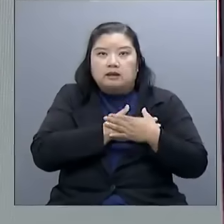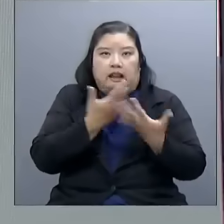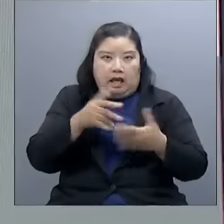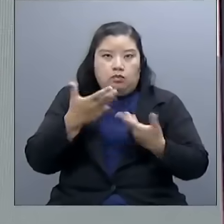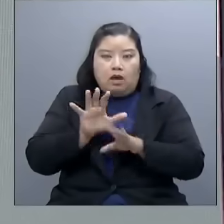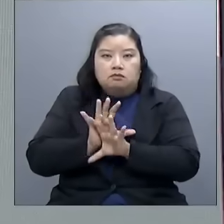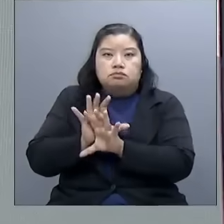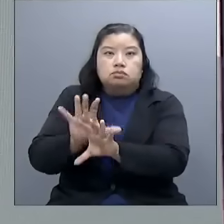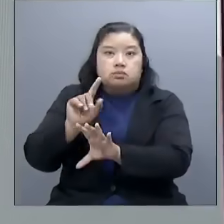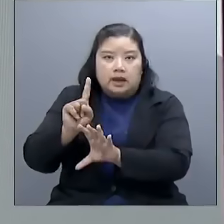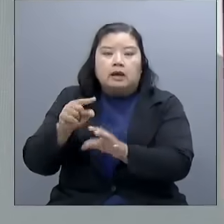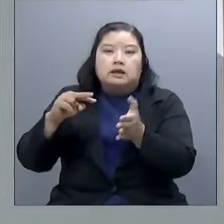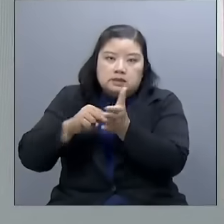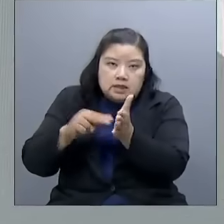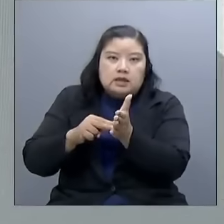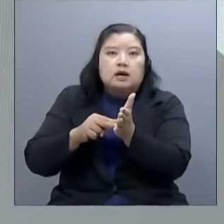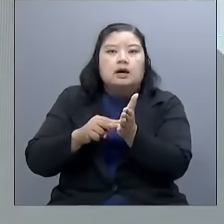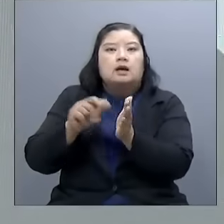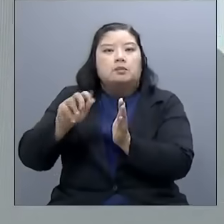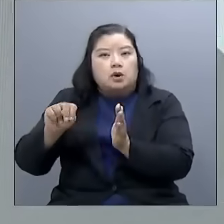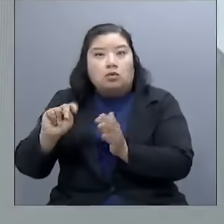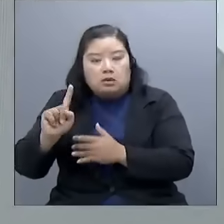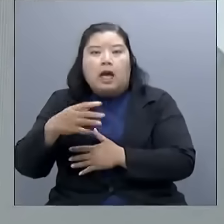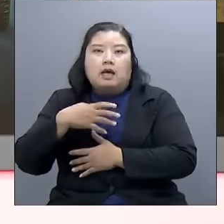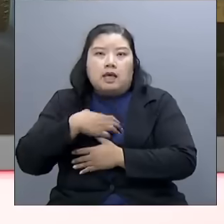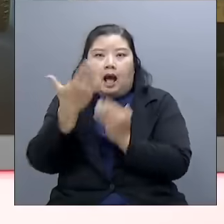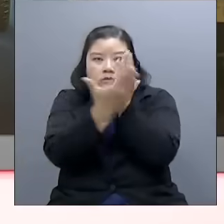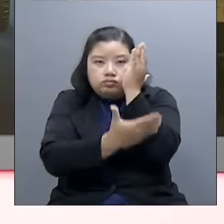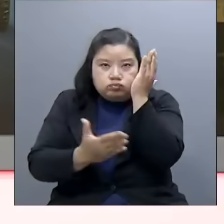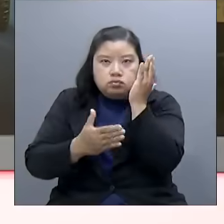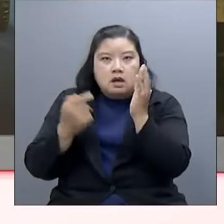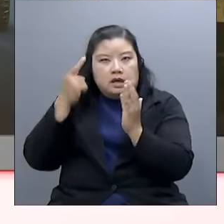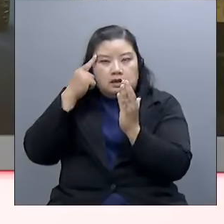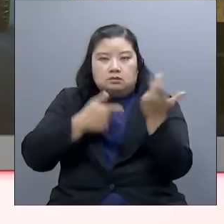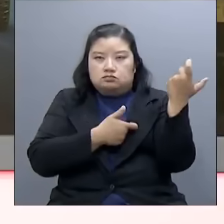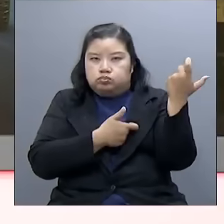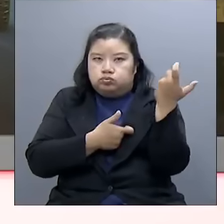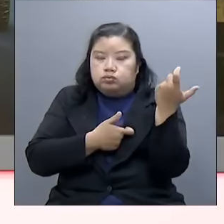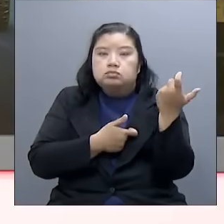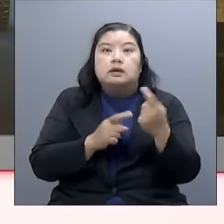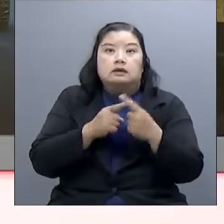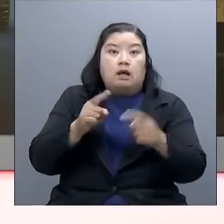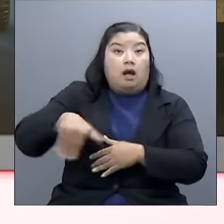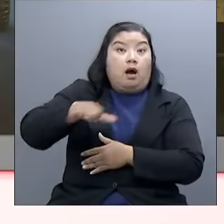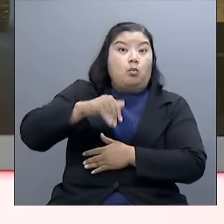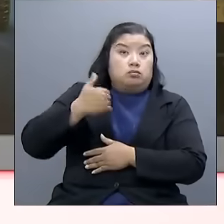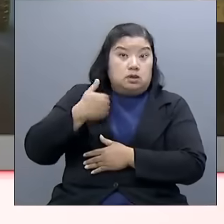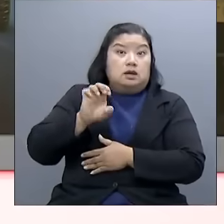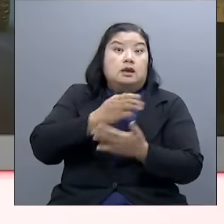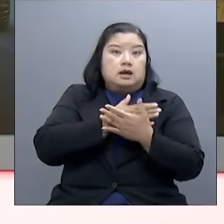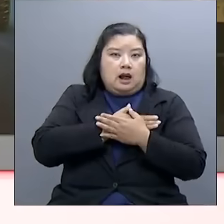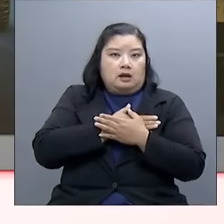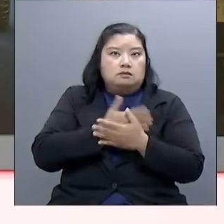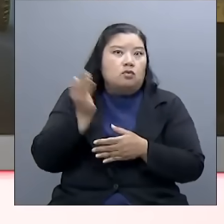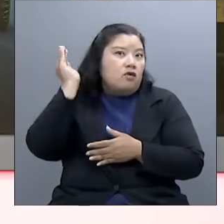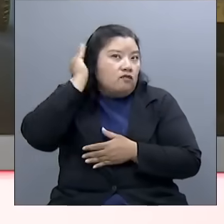เป้าหมายของเขาคือเพื่อประเมินสถานการณ์ตามแนวพรมแดนค่ะโดยสื่อดังกล่าวระบุนะคะว่าแกนนำในอิรักเนี่ยได้รับคำสั่งจากอิหร่